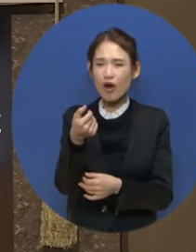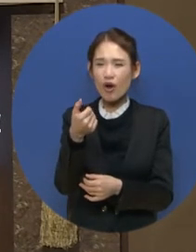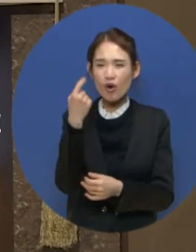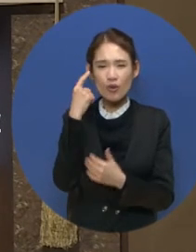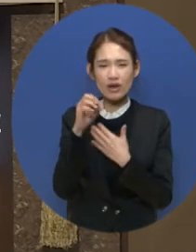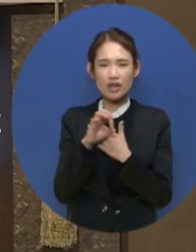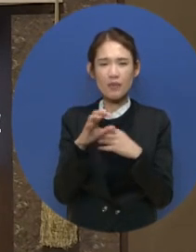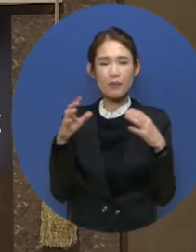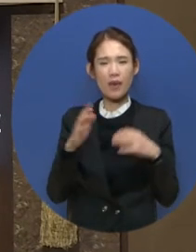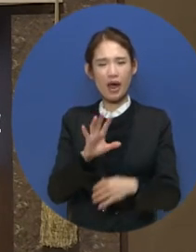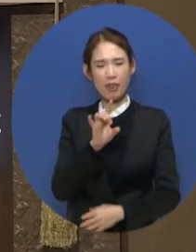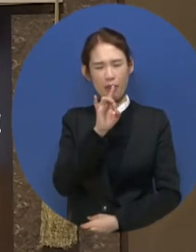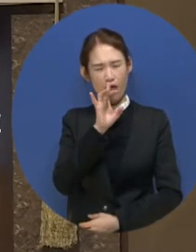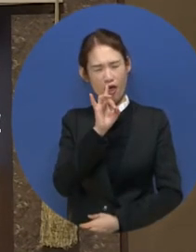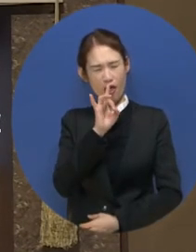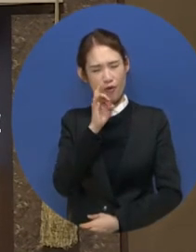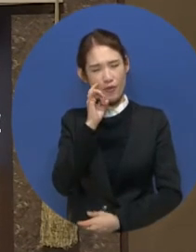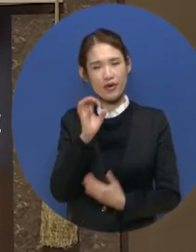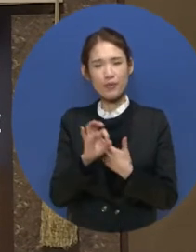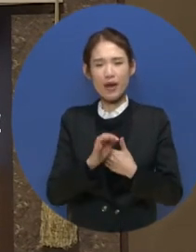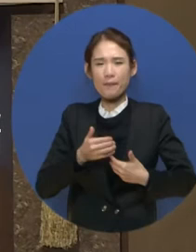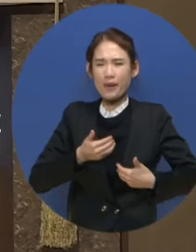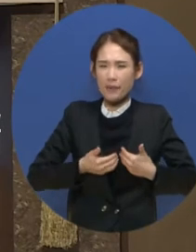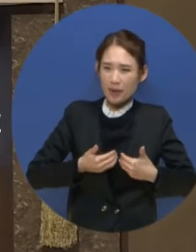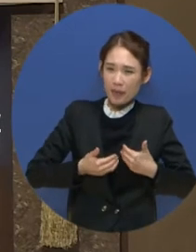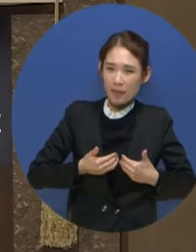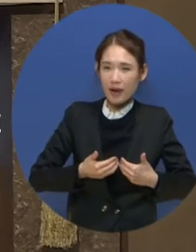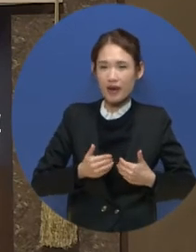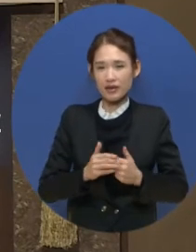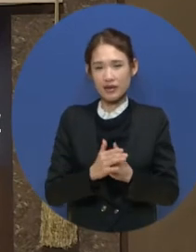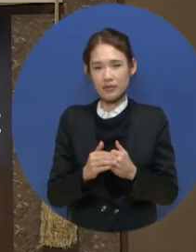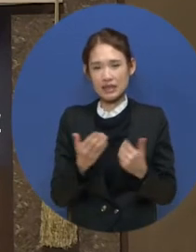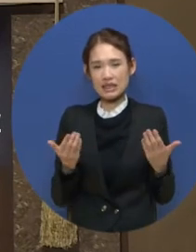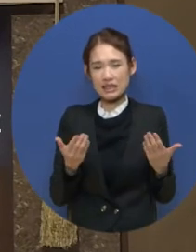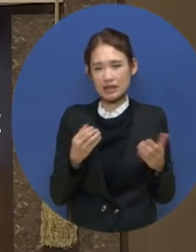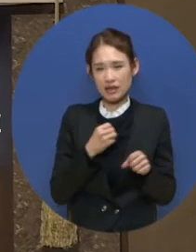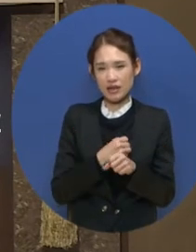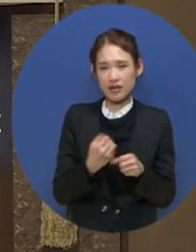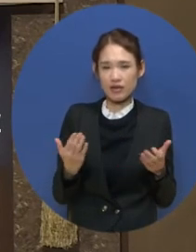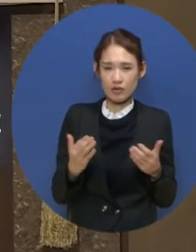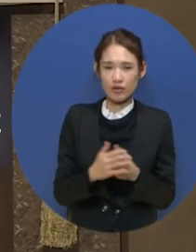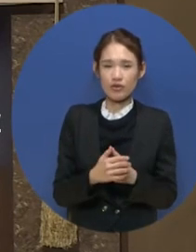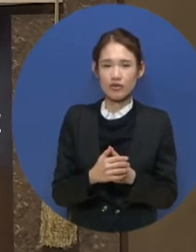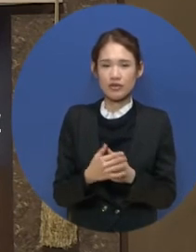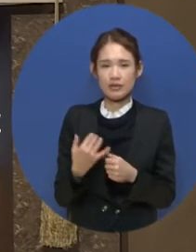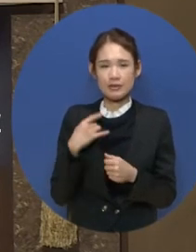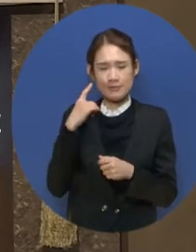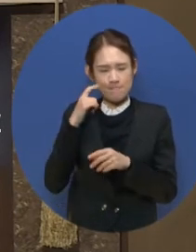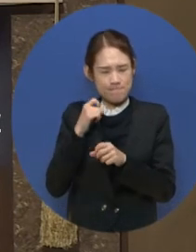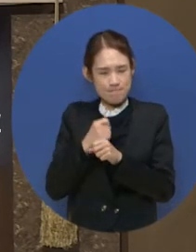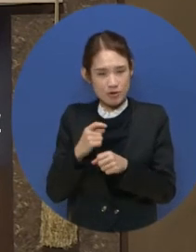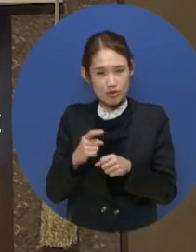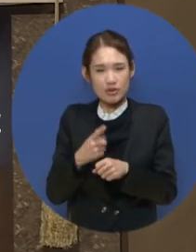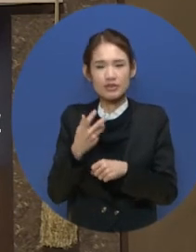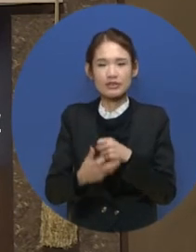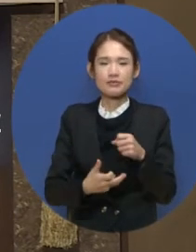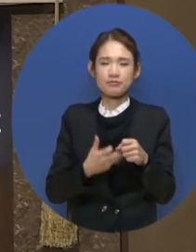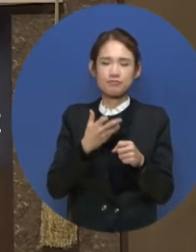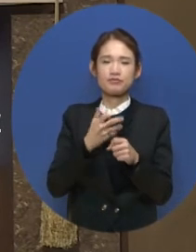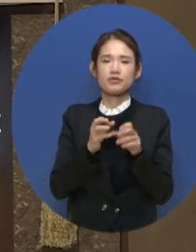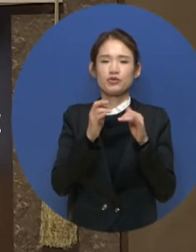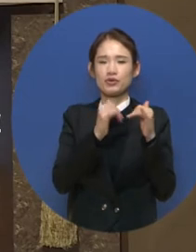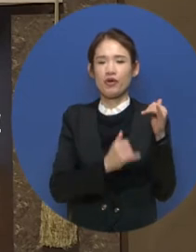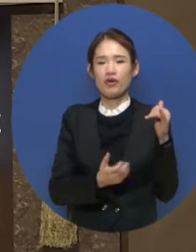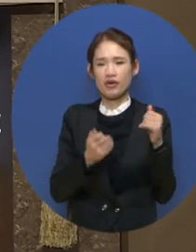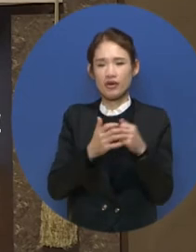안되요 넘 바쁘게 서 있기 때문에 굉장히 하셔야 해요 그렇죠 그래서 저희는 쯤 의지를 갖고 2 1 13년 동안 역사를